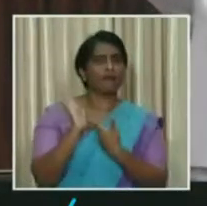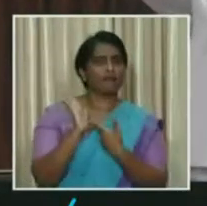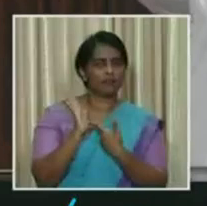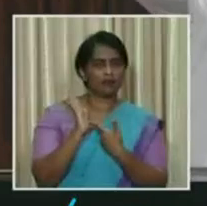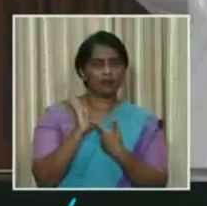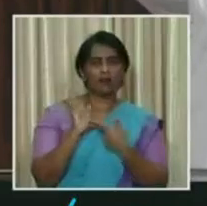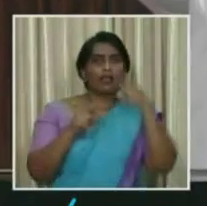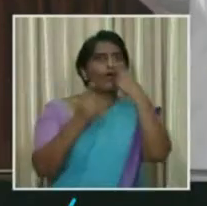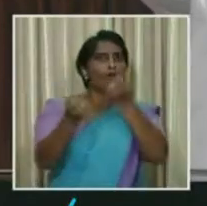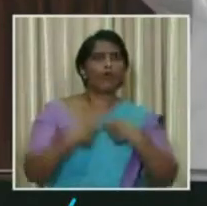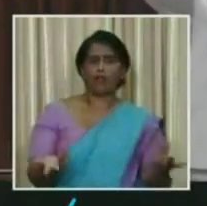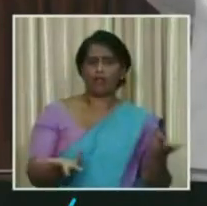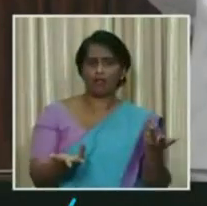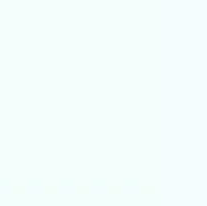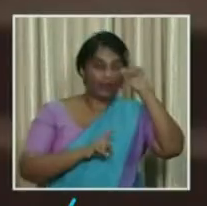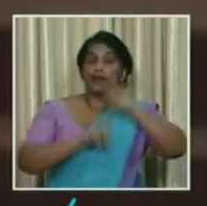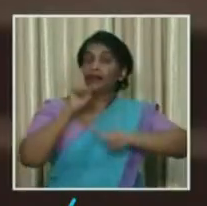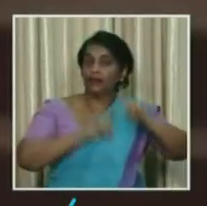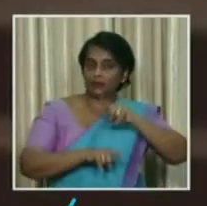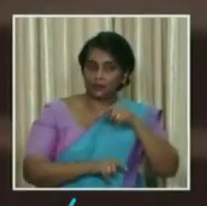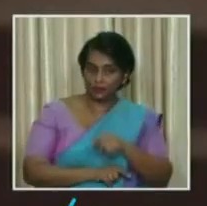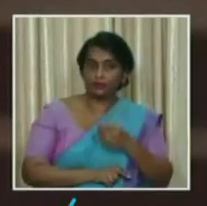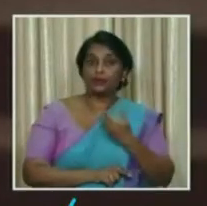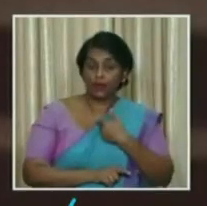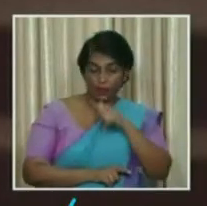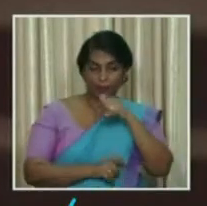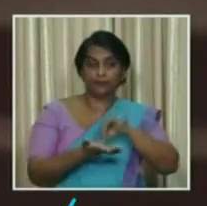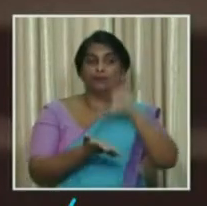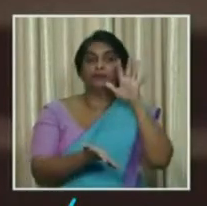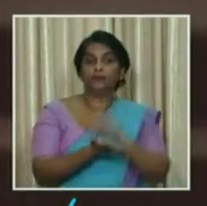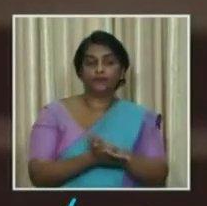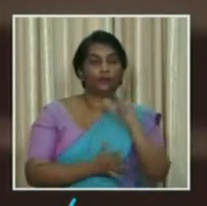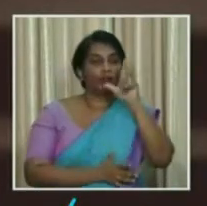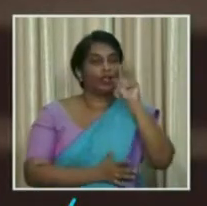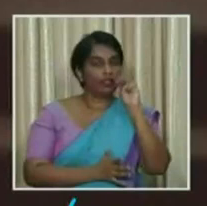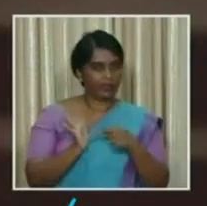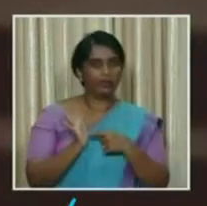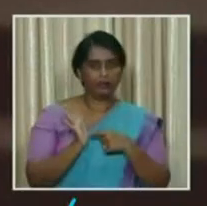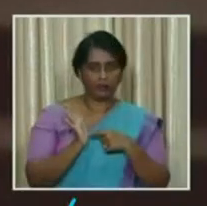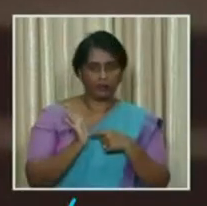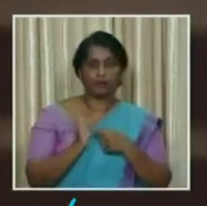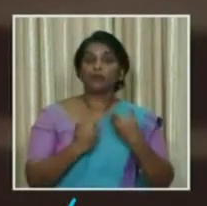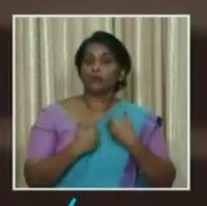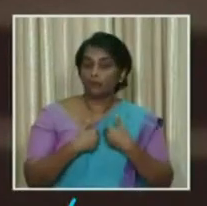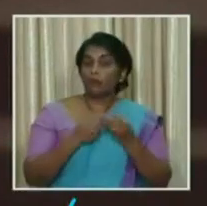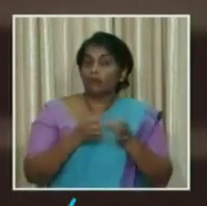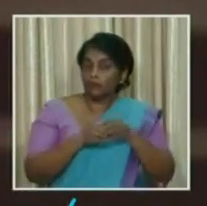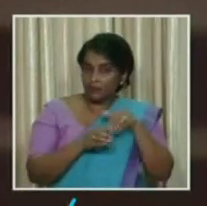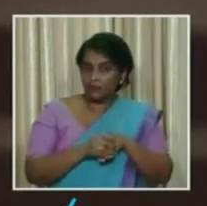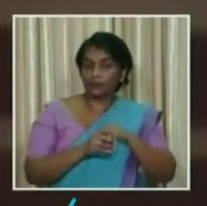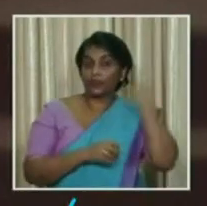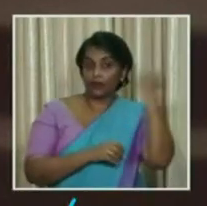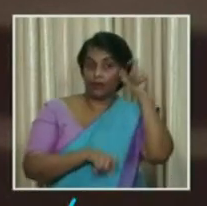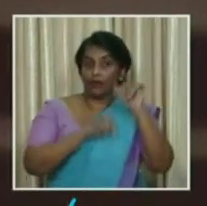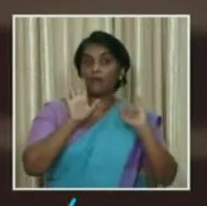කතානායකතුමා අපිට මෙතනින් කියනවනේ. මෙතනින් කියනවනේ. අපි තීන්දුවක් කරා හතා මාරට ඡන්දය ගන්නවා. අපේ පැත්තෙනුත් කතිකයෝ 6